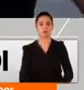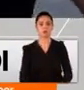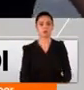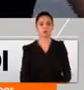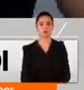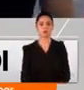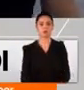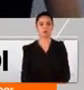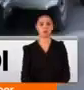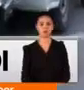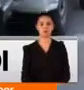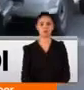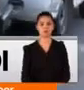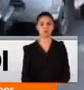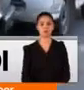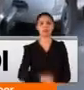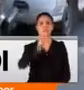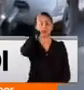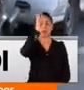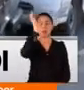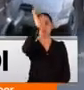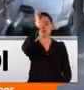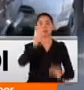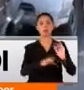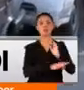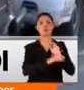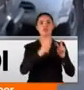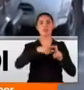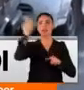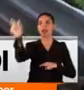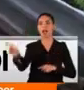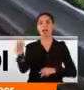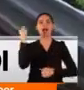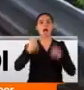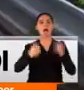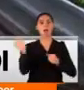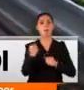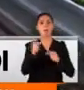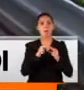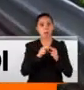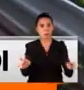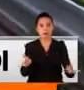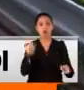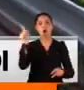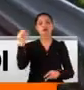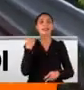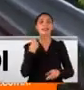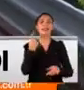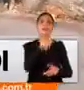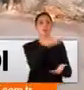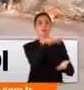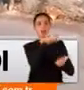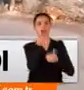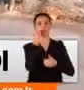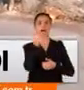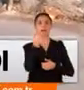yok. Motoru komple çalmışlar. İstanbul Fatih'te yaşayan Ali Kaymaz'ın aracının motoru çatlamıştı. O da gitti yenisini aldı.